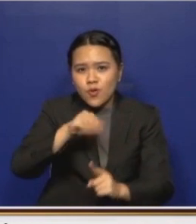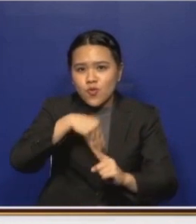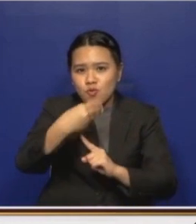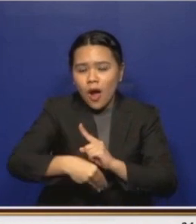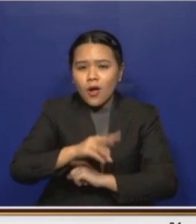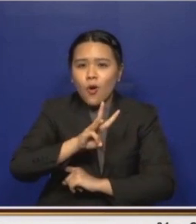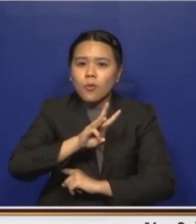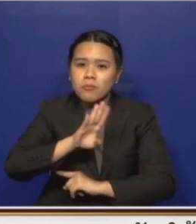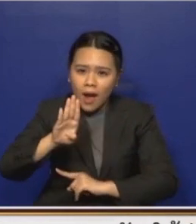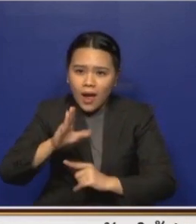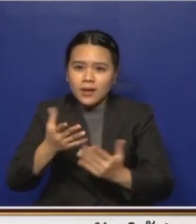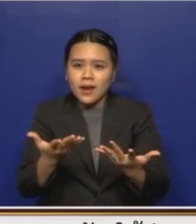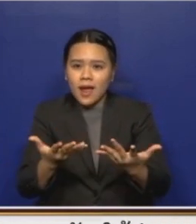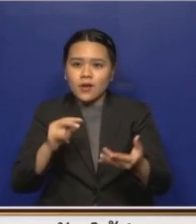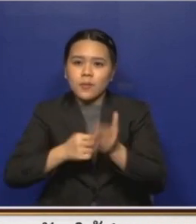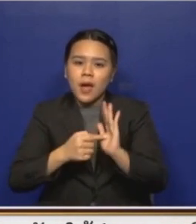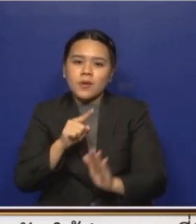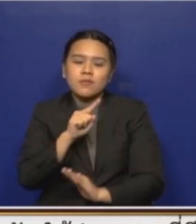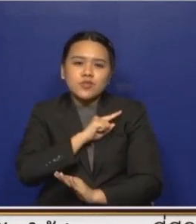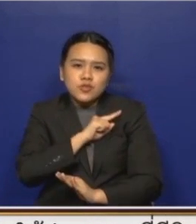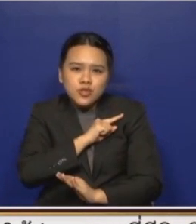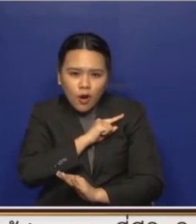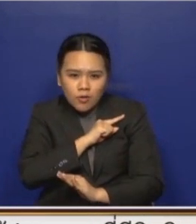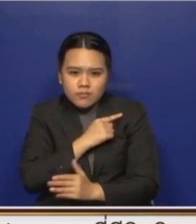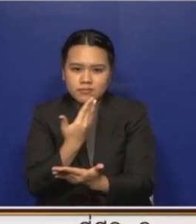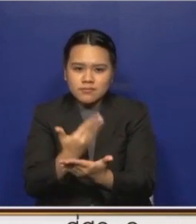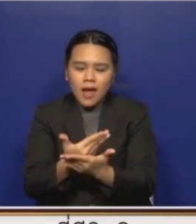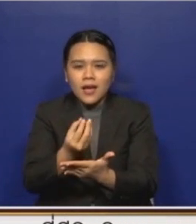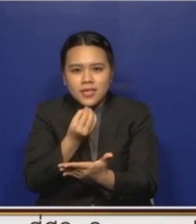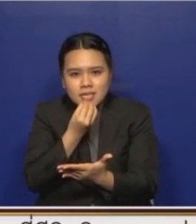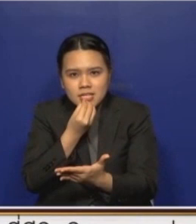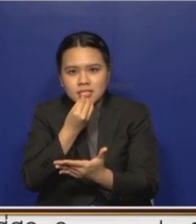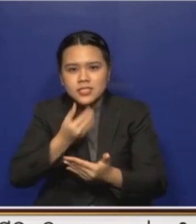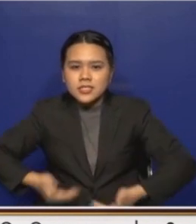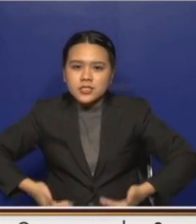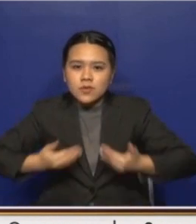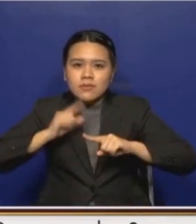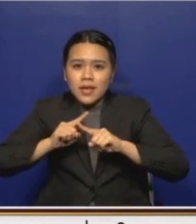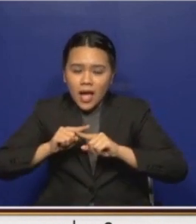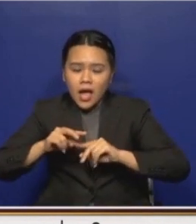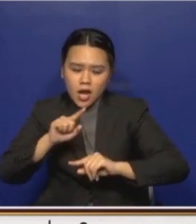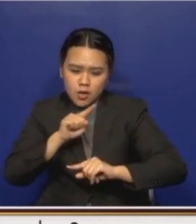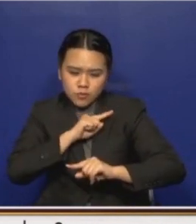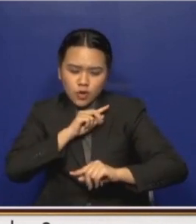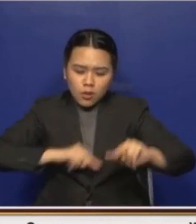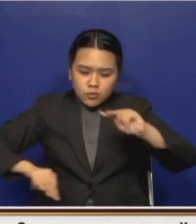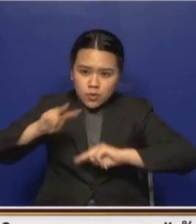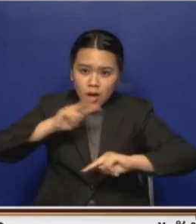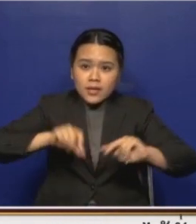นึ่งเกษตรกรได้อะไรฮะเขามาสำรวจเดือนมกราคมมั้งฮะถ้าจำไม่ผิด